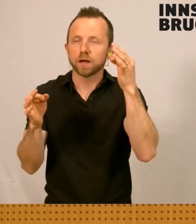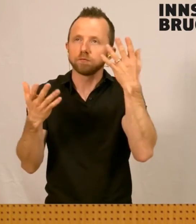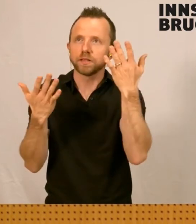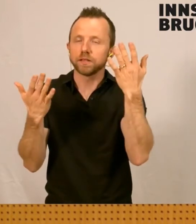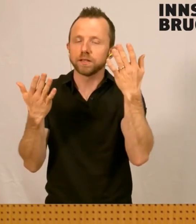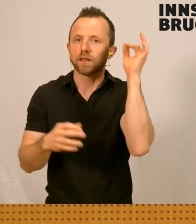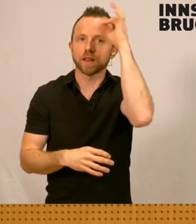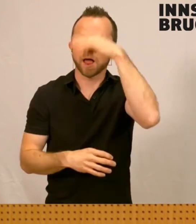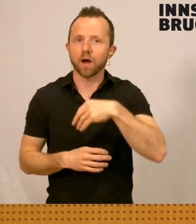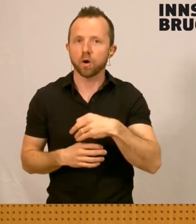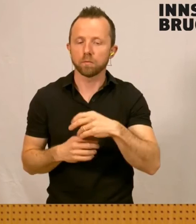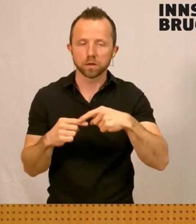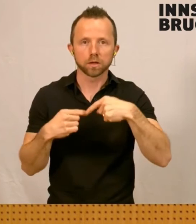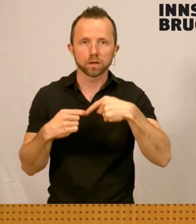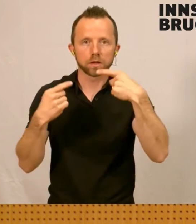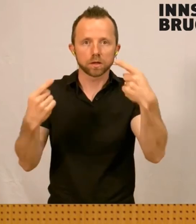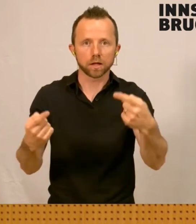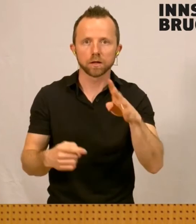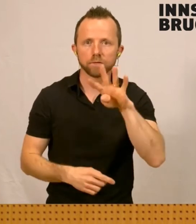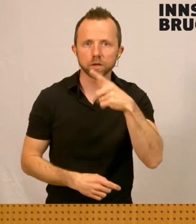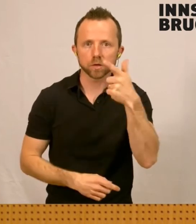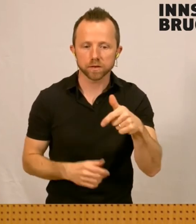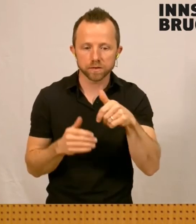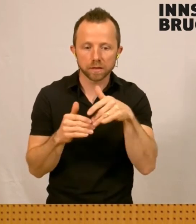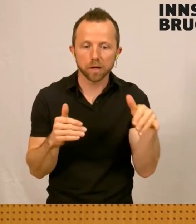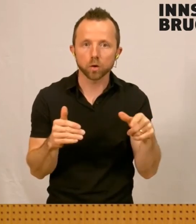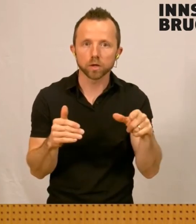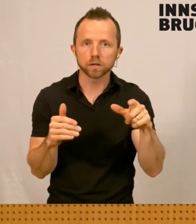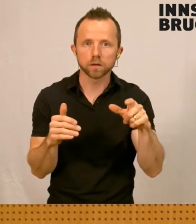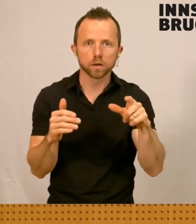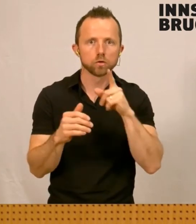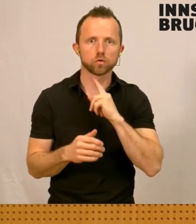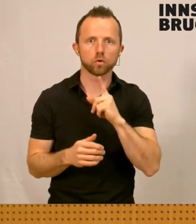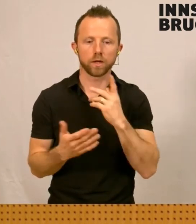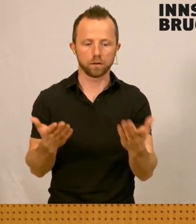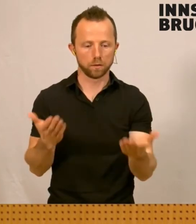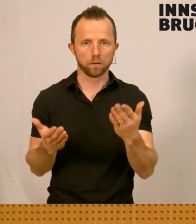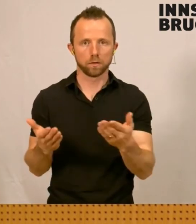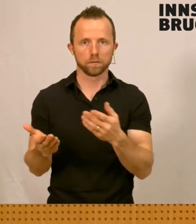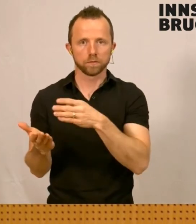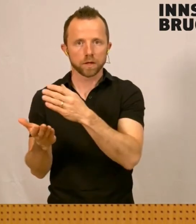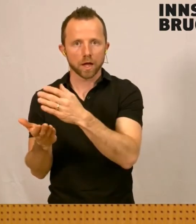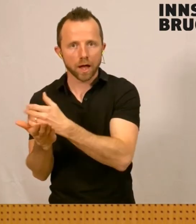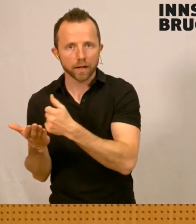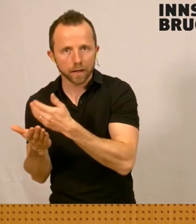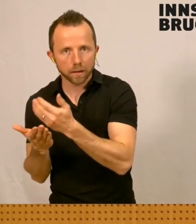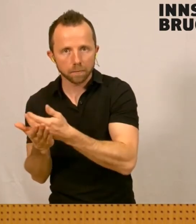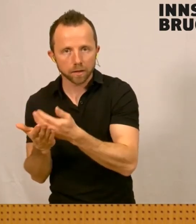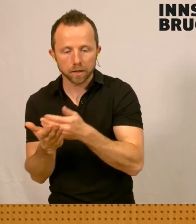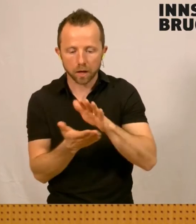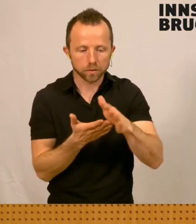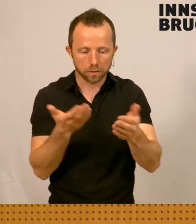Nicht lange danach 24 Millionen zu wenig zwischen erwarteten Einnahmen und angemeldeten